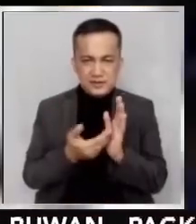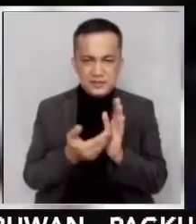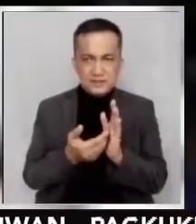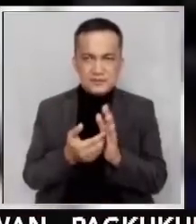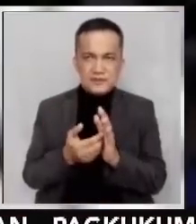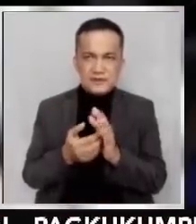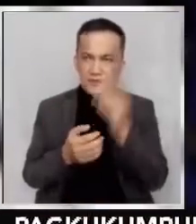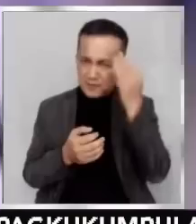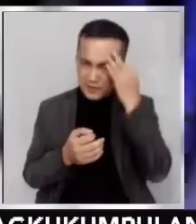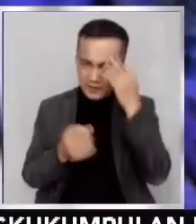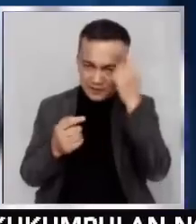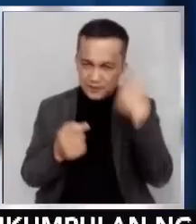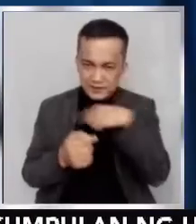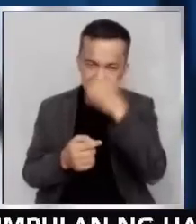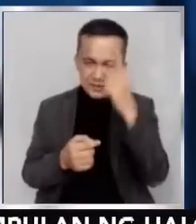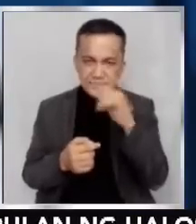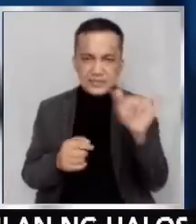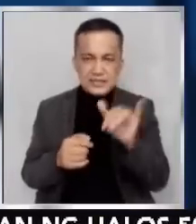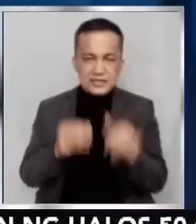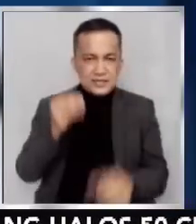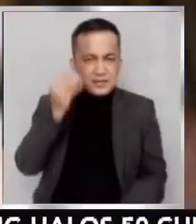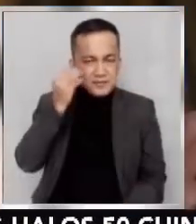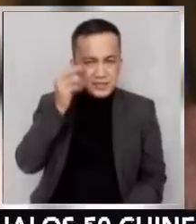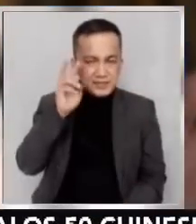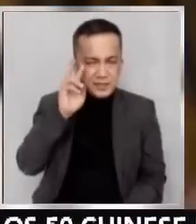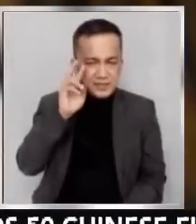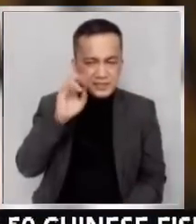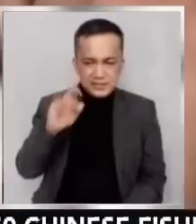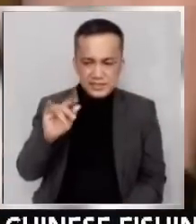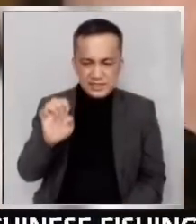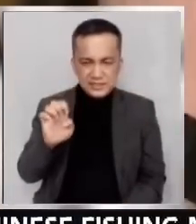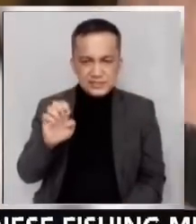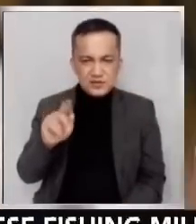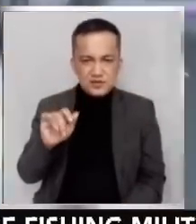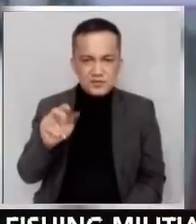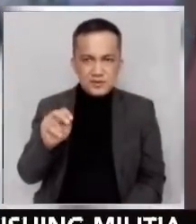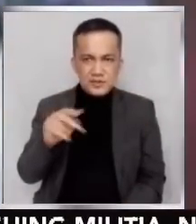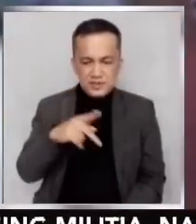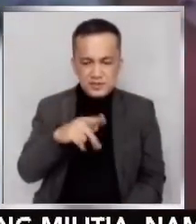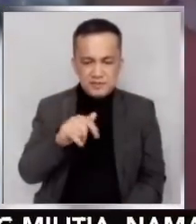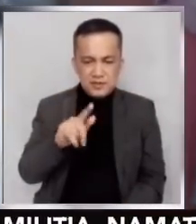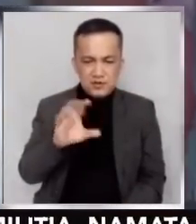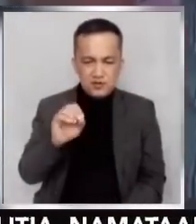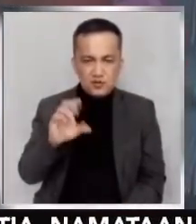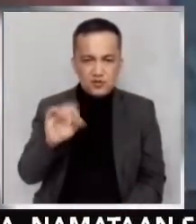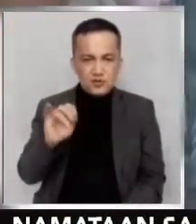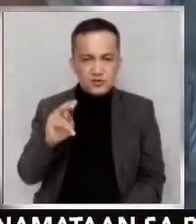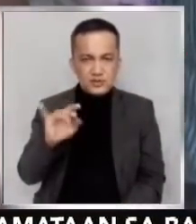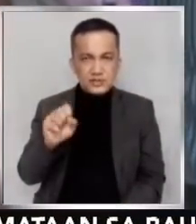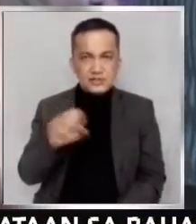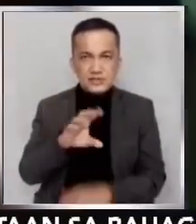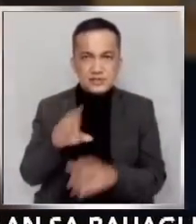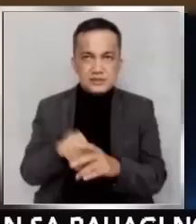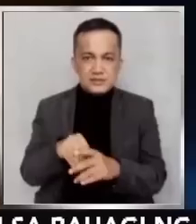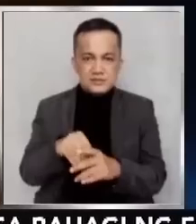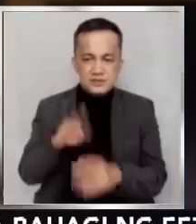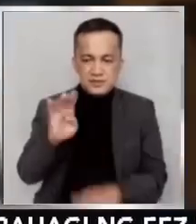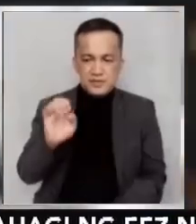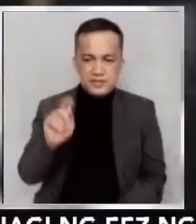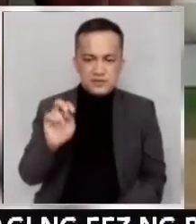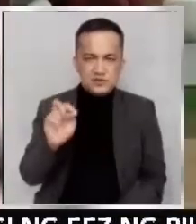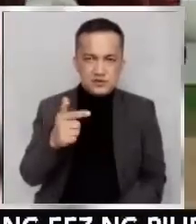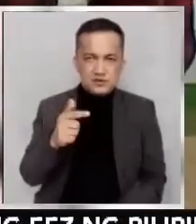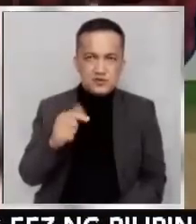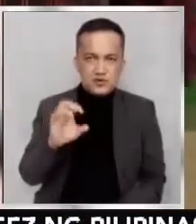faces tulad ni Michael V, Charis Solomon, at Paulo Contis, kasama sina Betong Sumaya, Cocoy De